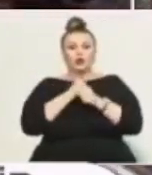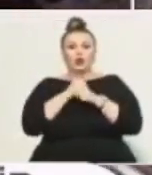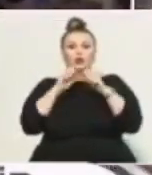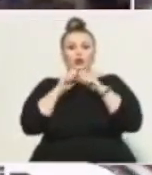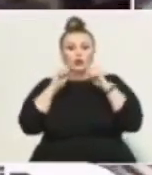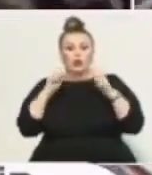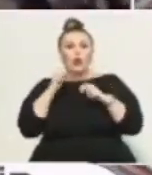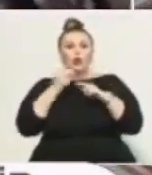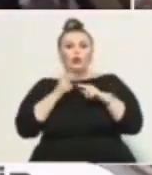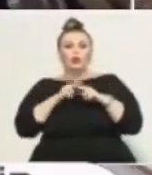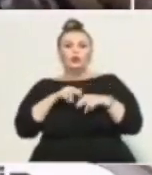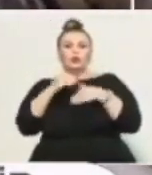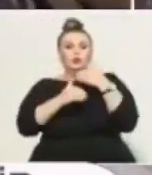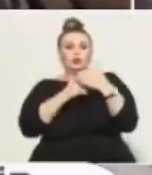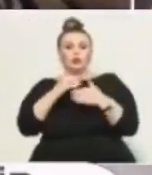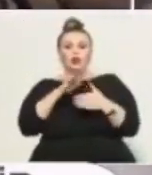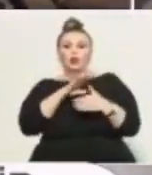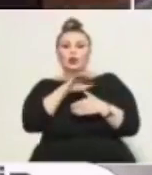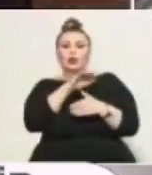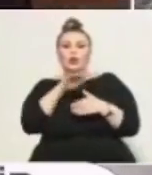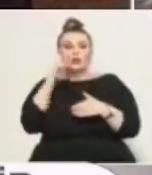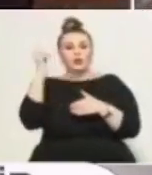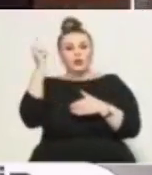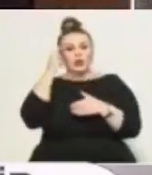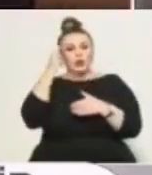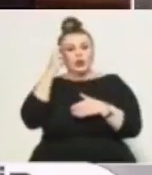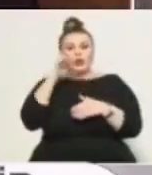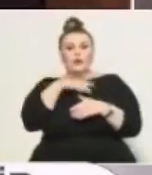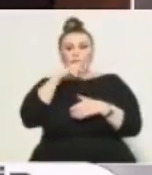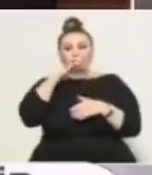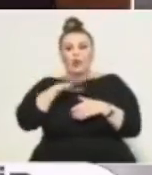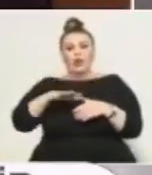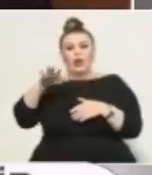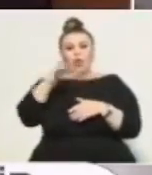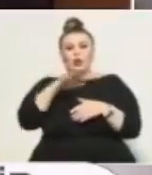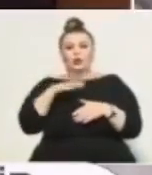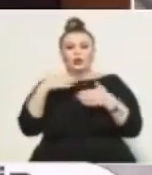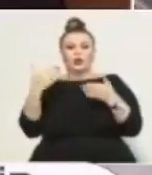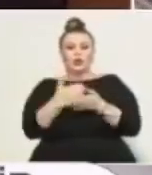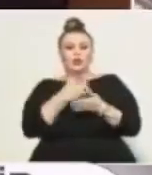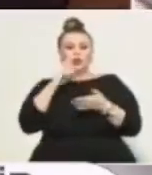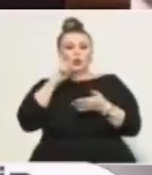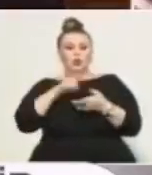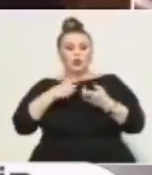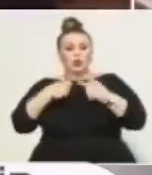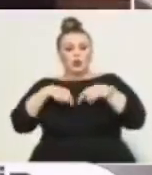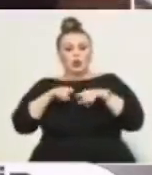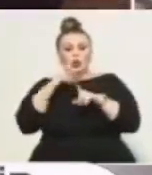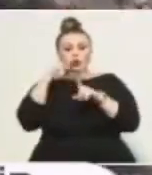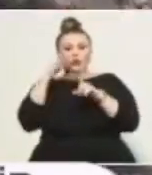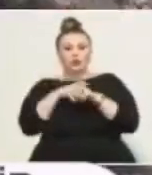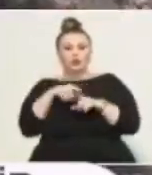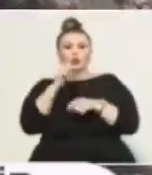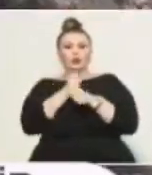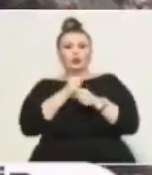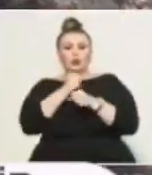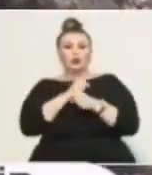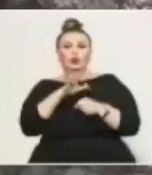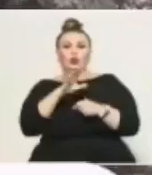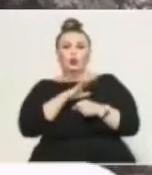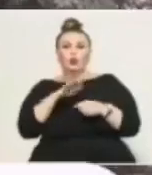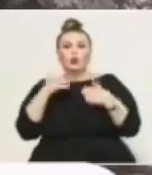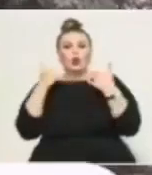ona dəlalət verir ki, rəsmi Kiyev hər an Belarusdan yenidən Ukrayna ərazisinə hücumu istisna etmir. Və